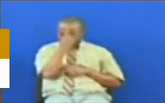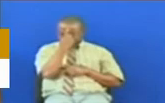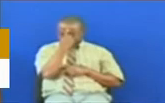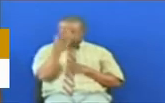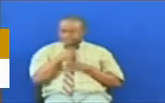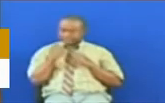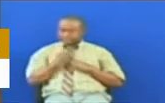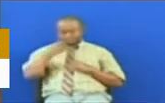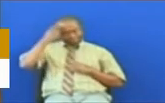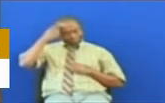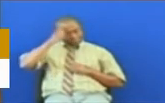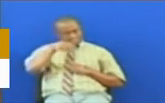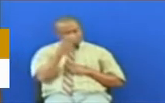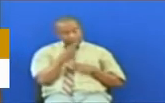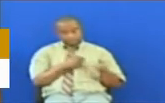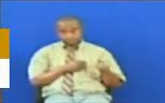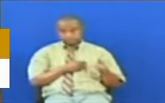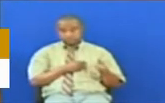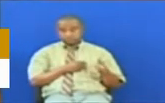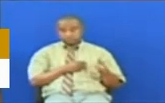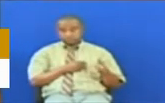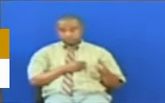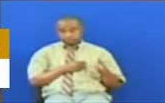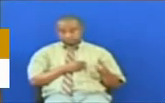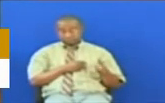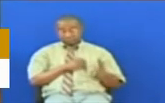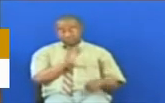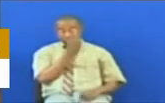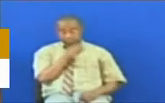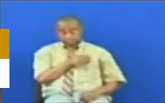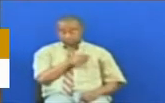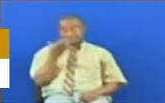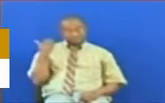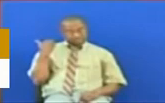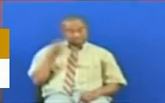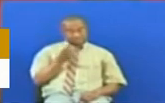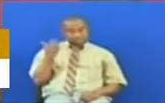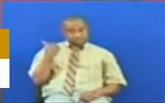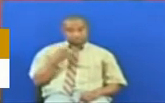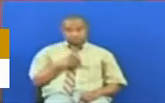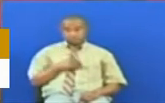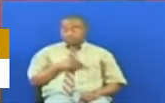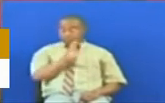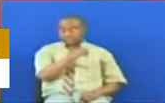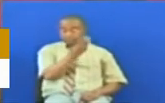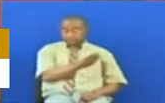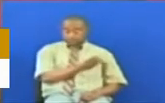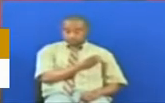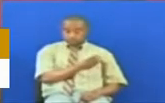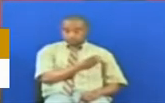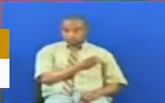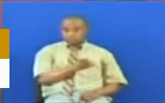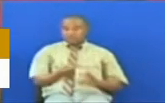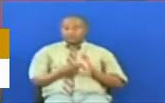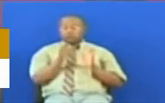tabu pia. Nadhani ndio imekuwa past practice huko nyuma. Maana katika miaka mitatu mtu yote ambaye alitaka kufanya